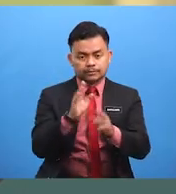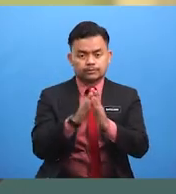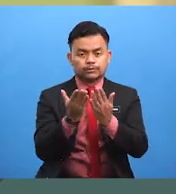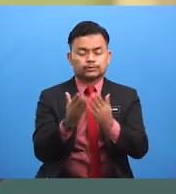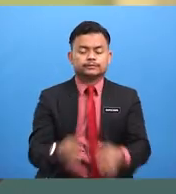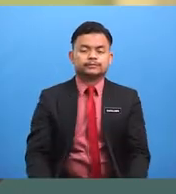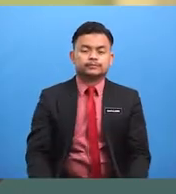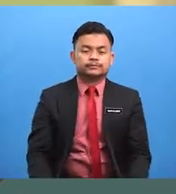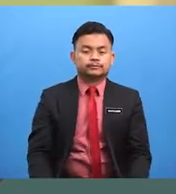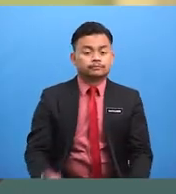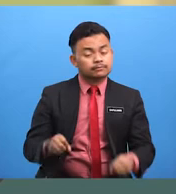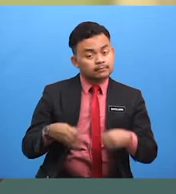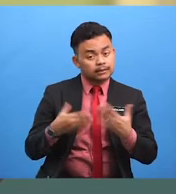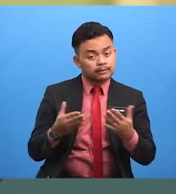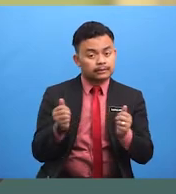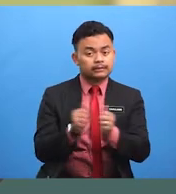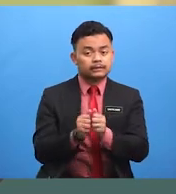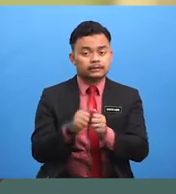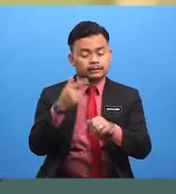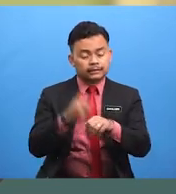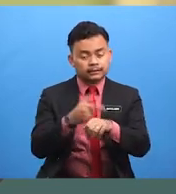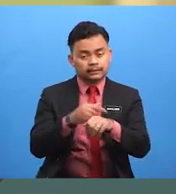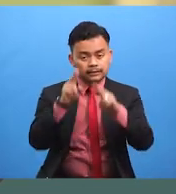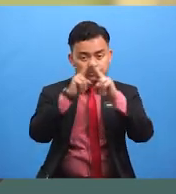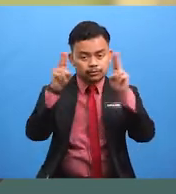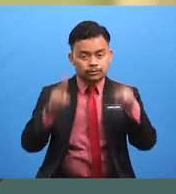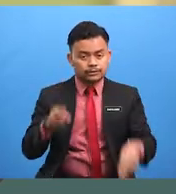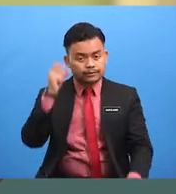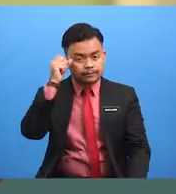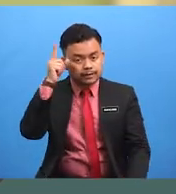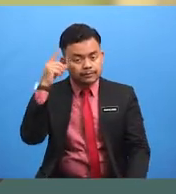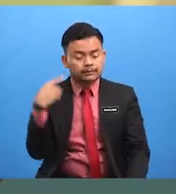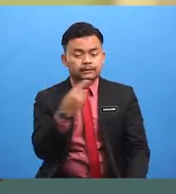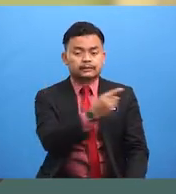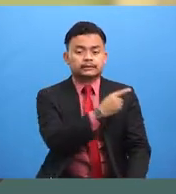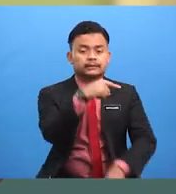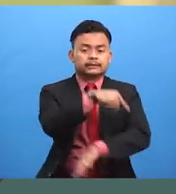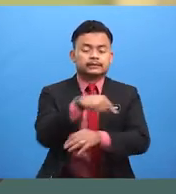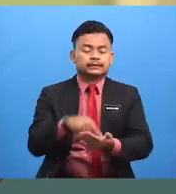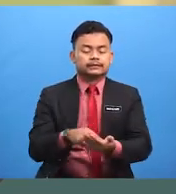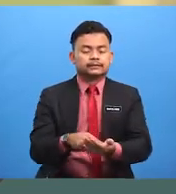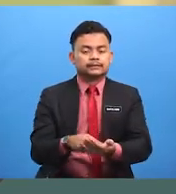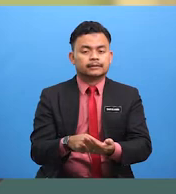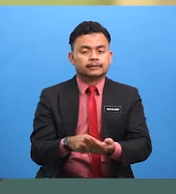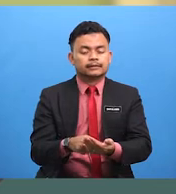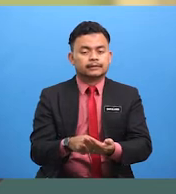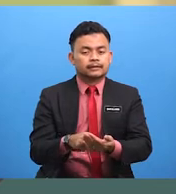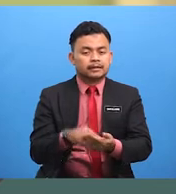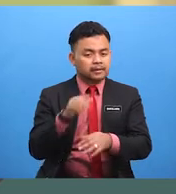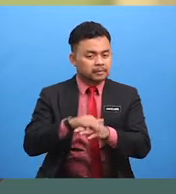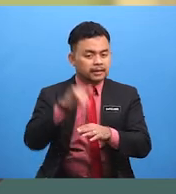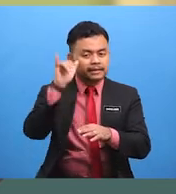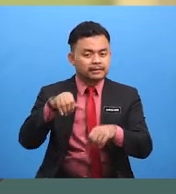Bagaimana dengan latihan uji kefahaman kita hari ini? Tentu ramai yang dapat menjawabnya dengan betul,